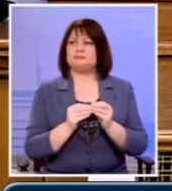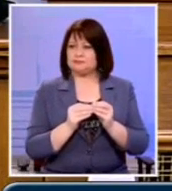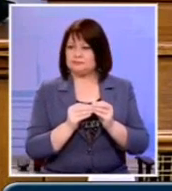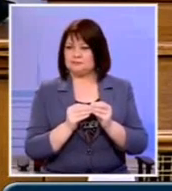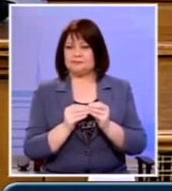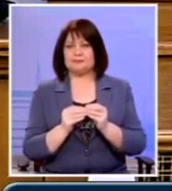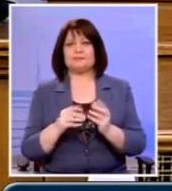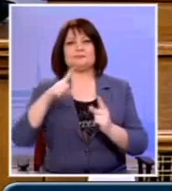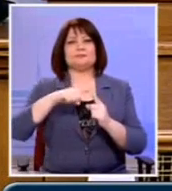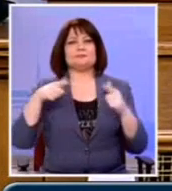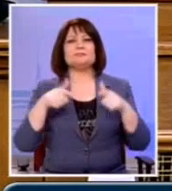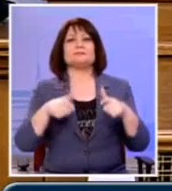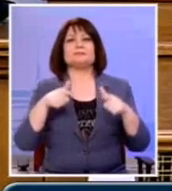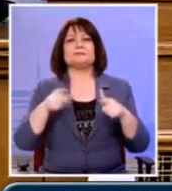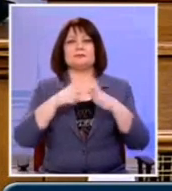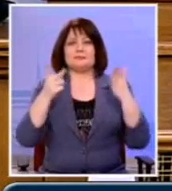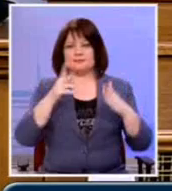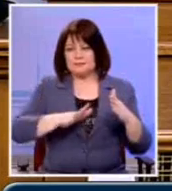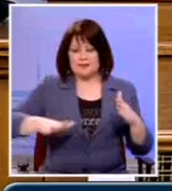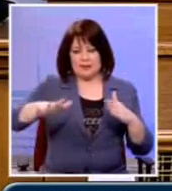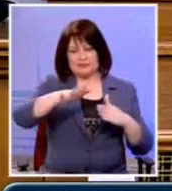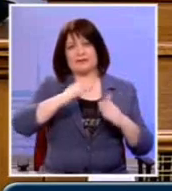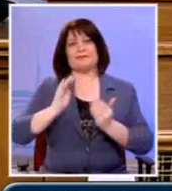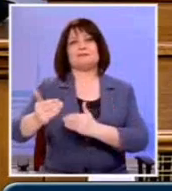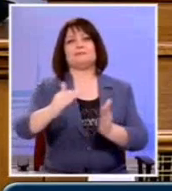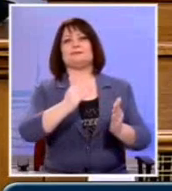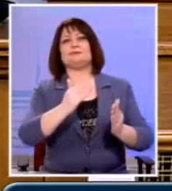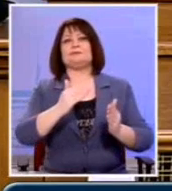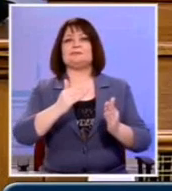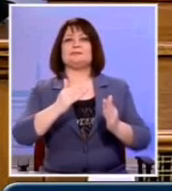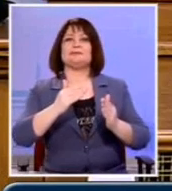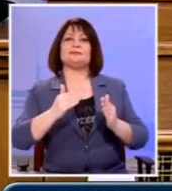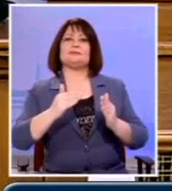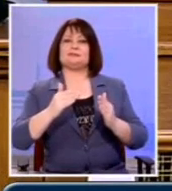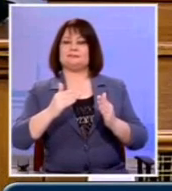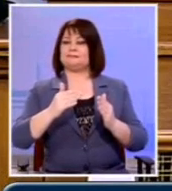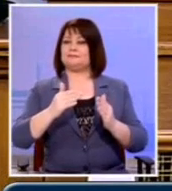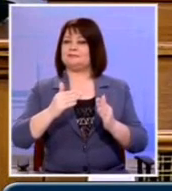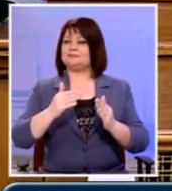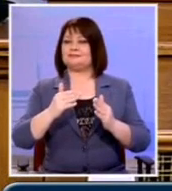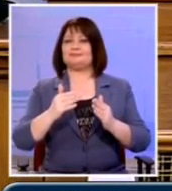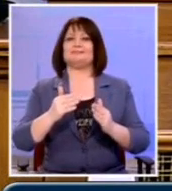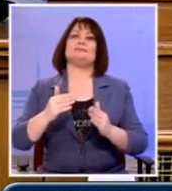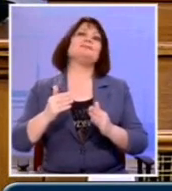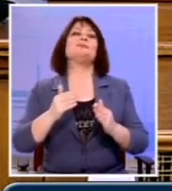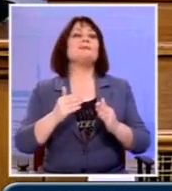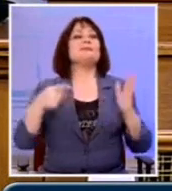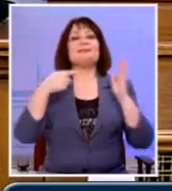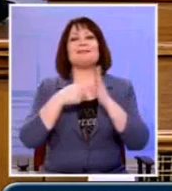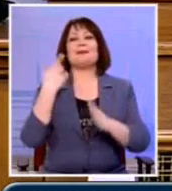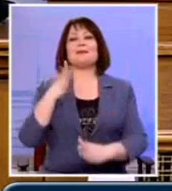Στο Τεχνικό Επιμελητήριο έχουμε 17 περιφερειακά τμήματα. Στο λογαριασμό του ενός περιφερειακού τμήματος υπήρχαν 1.500